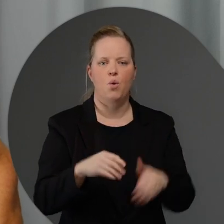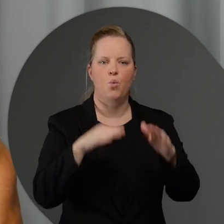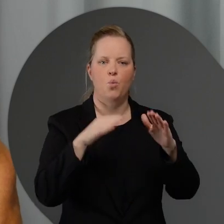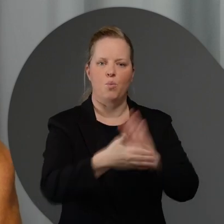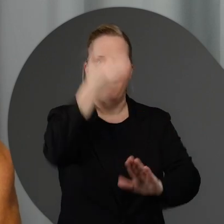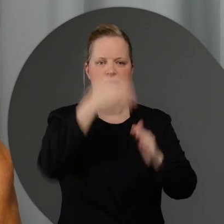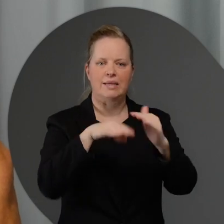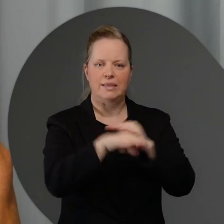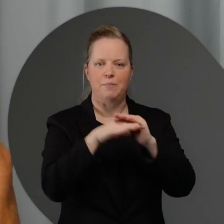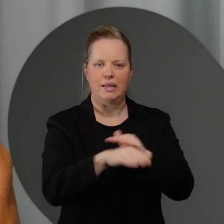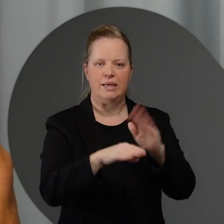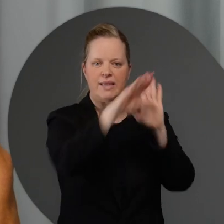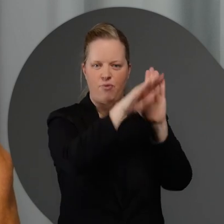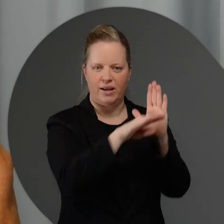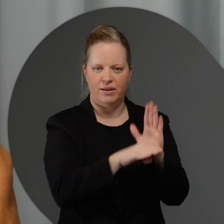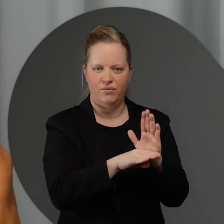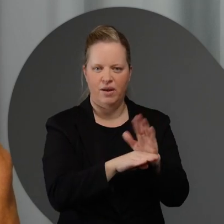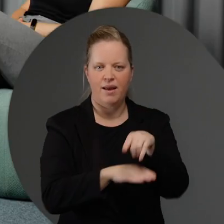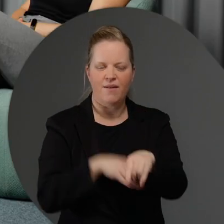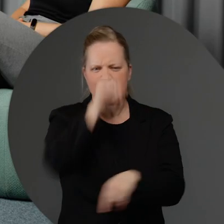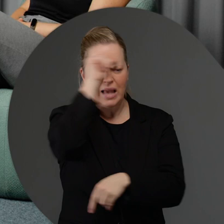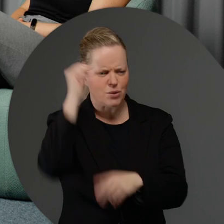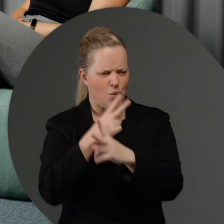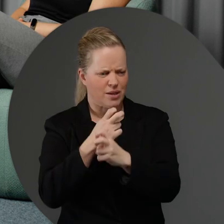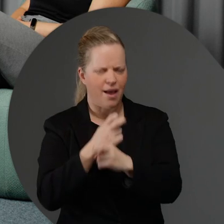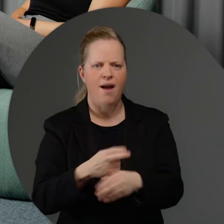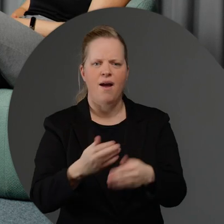Web Accessibility Directive, das, wie heißt es in Österreich,